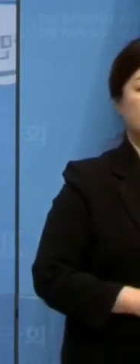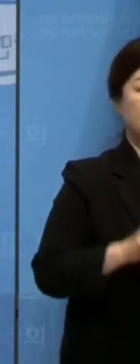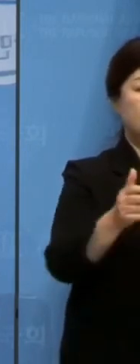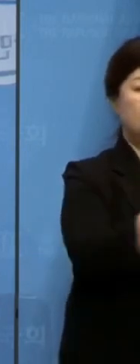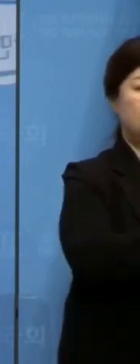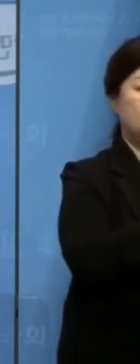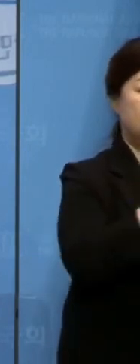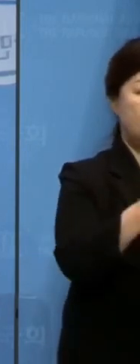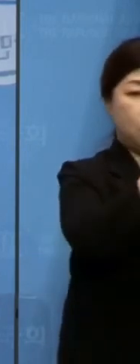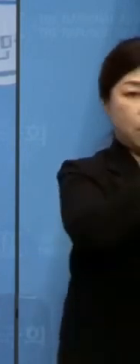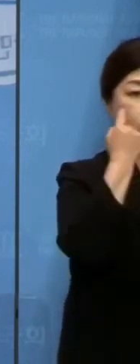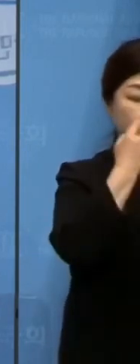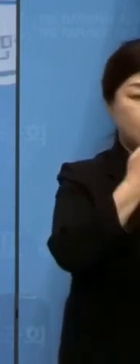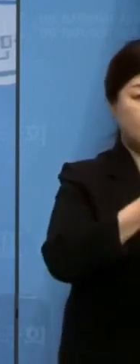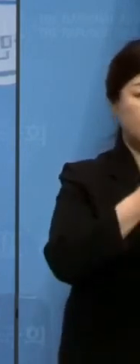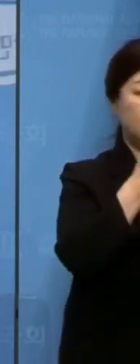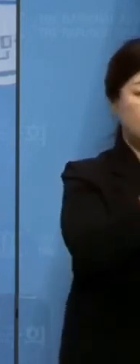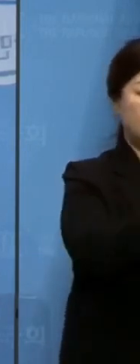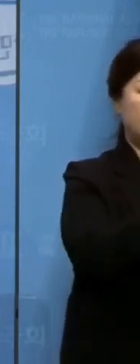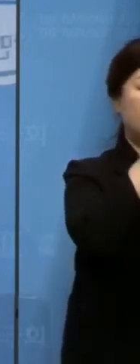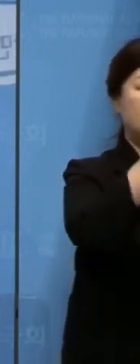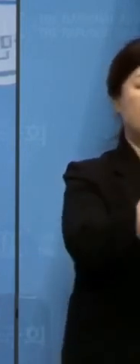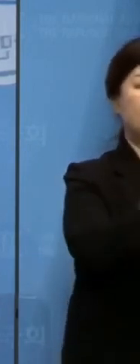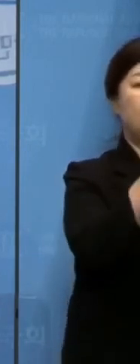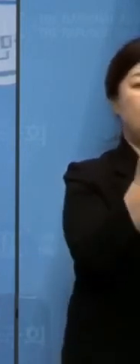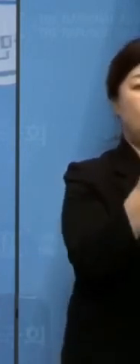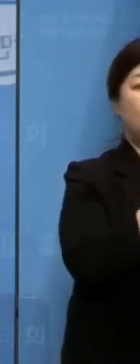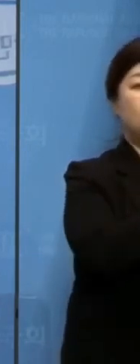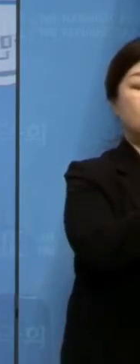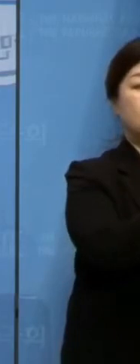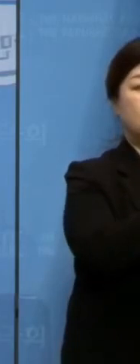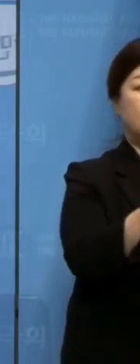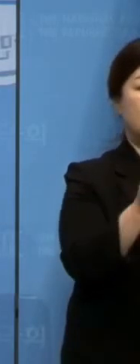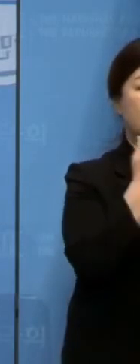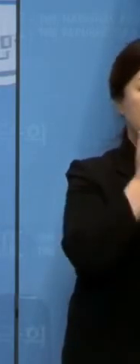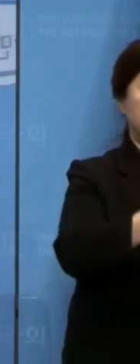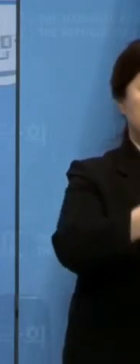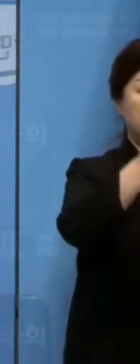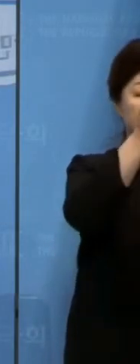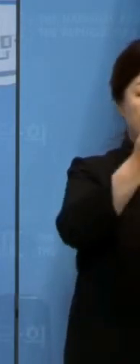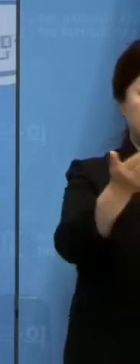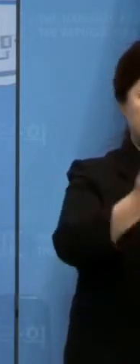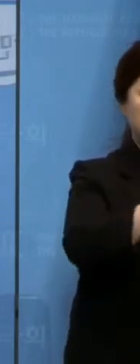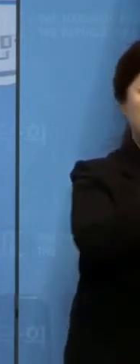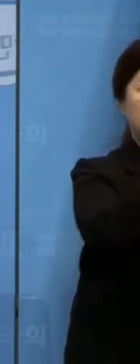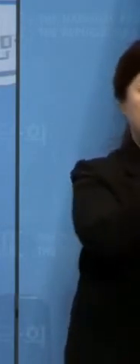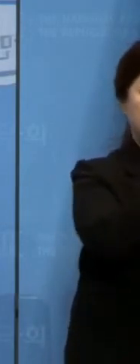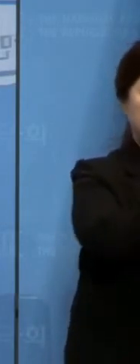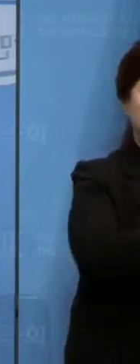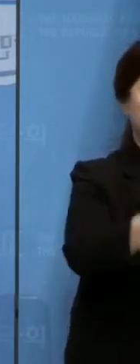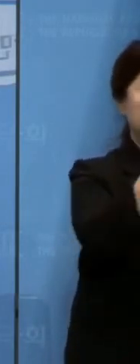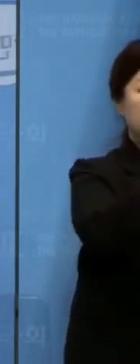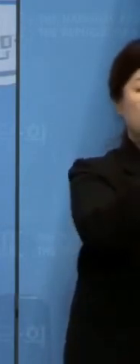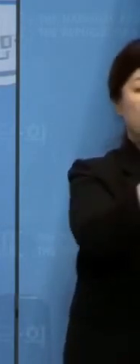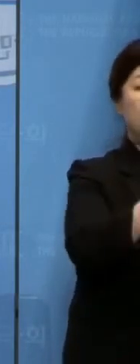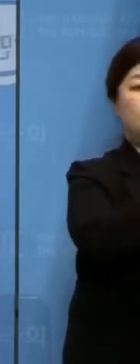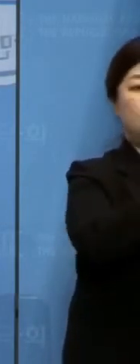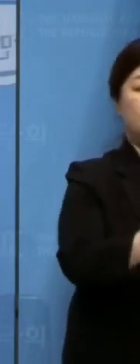의원실에서 확인한 바에 따르면 오세훈 후보가 서울시장으로 재직했던 2009년